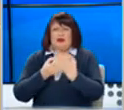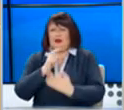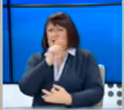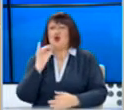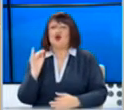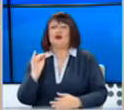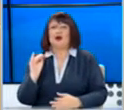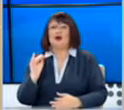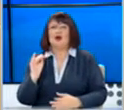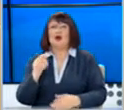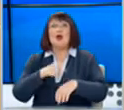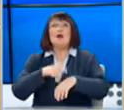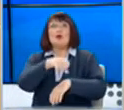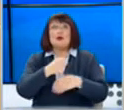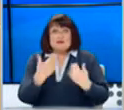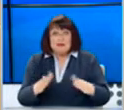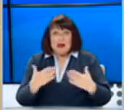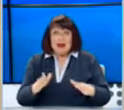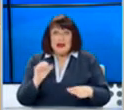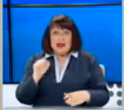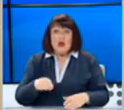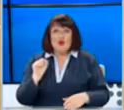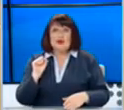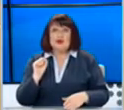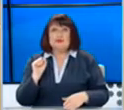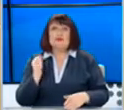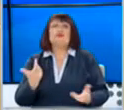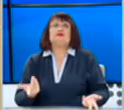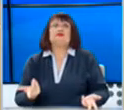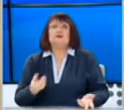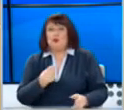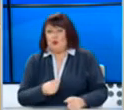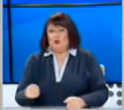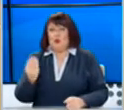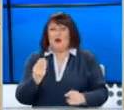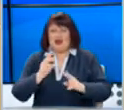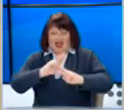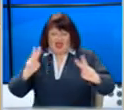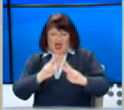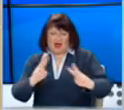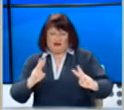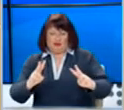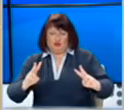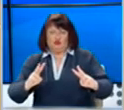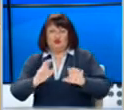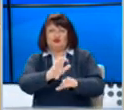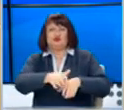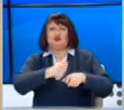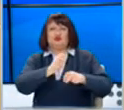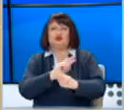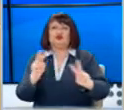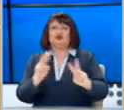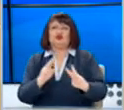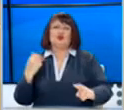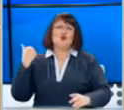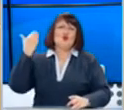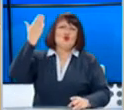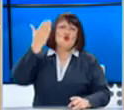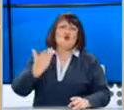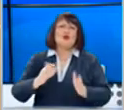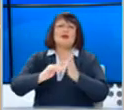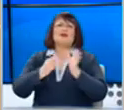κάναμε ή δεν κάναμε πρόληψη? Κάναμε ή δεν κάναμε τους περισσότερους καθαρισμούς που έχουν γίνει από συστάσεως της δασικής